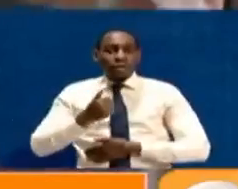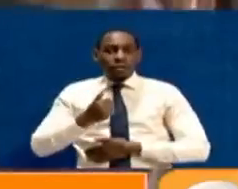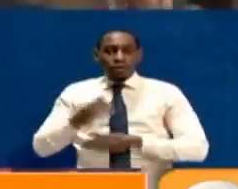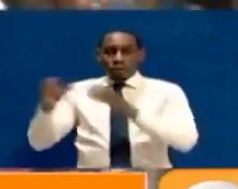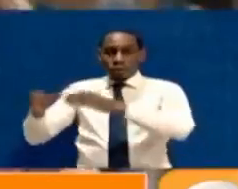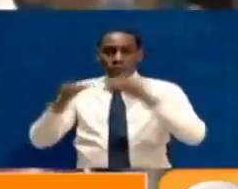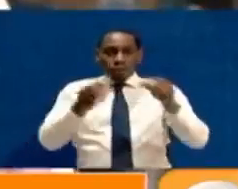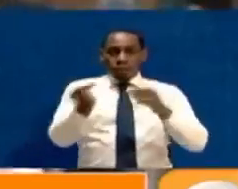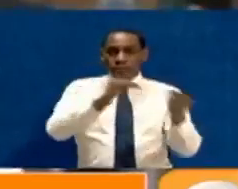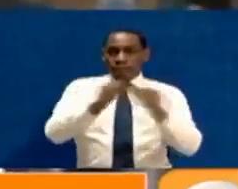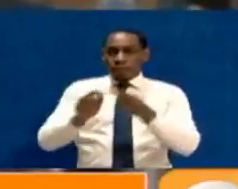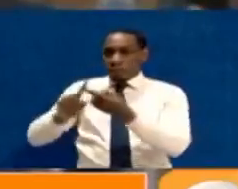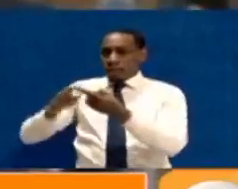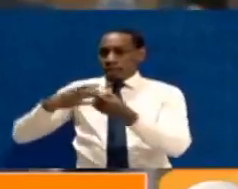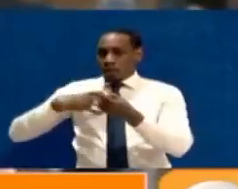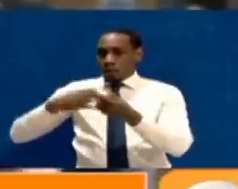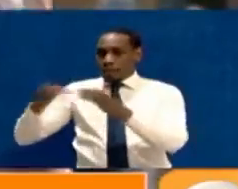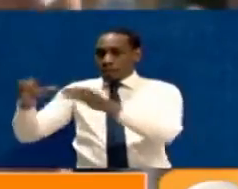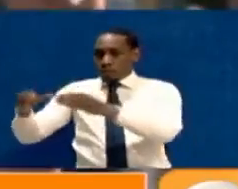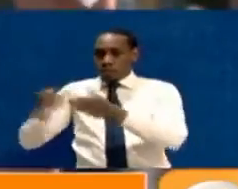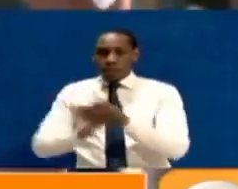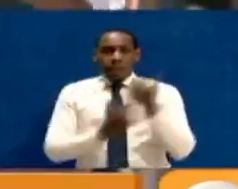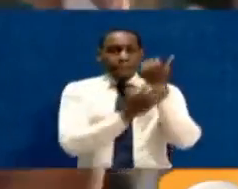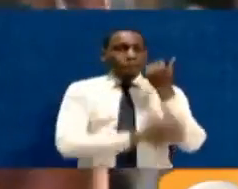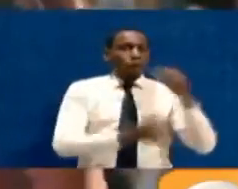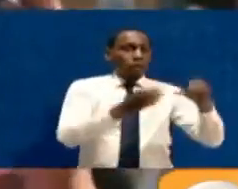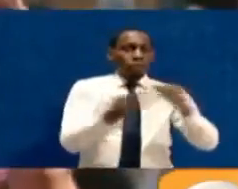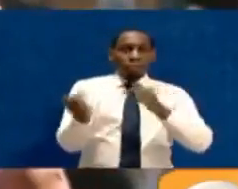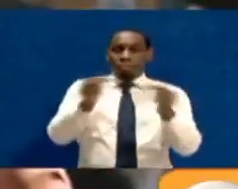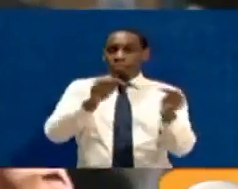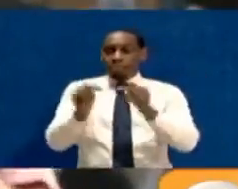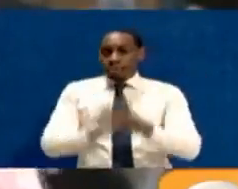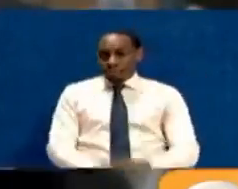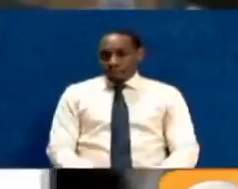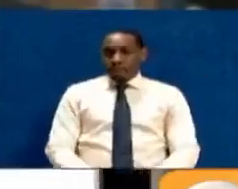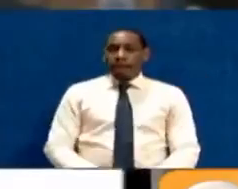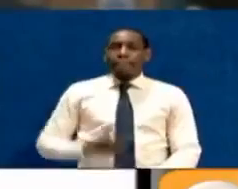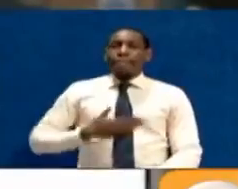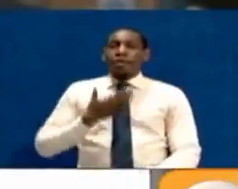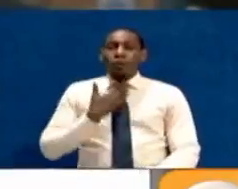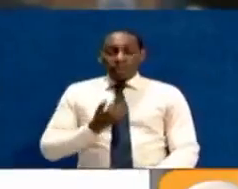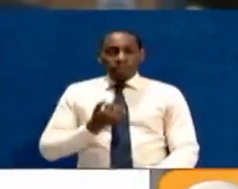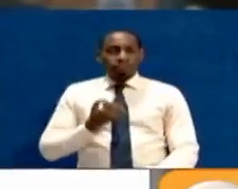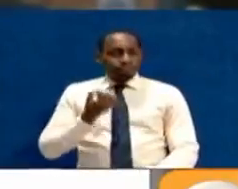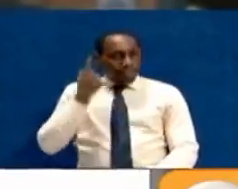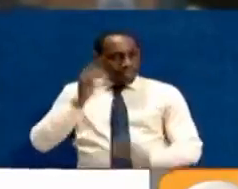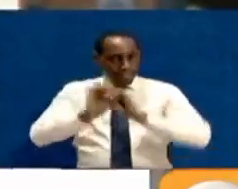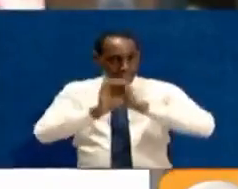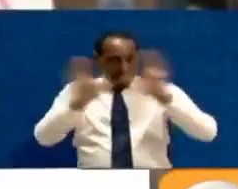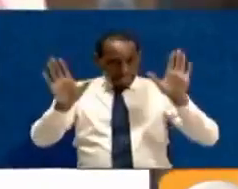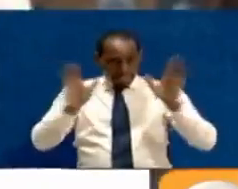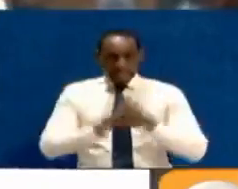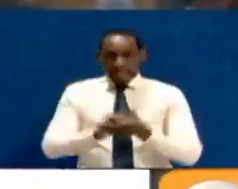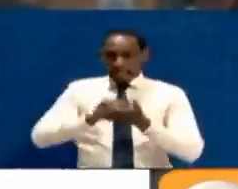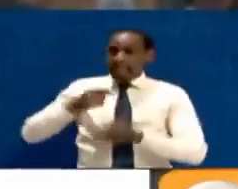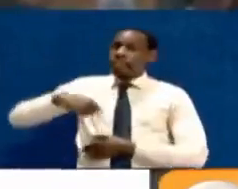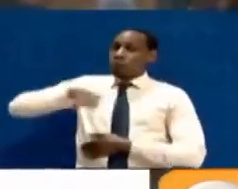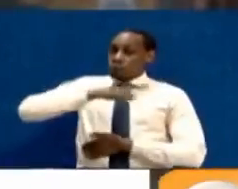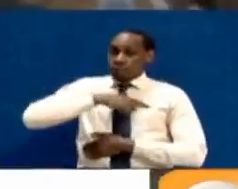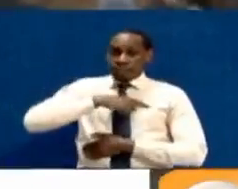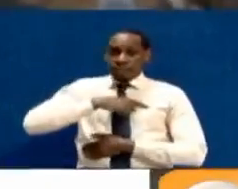war, yani matajiri na maskini. Nataka ifahamike wazi hivi,